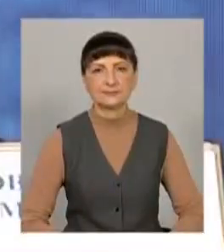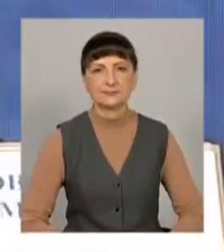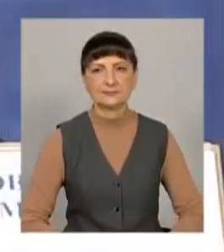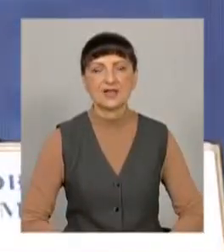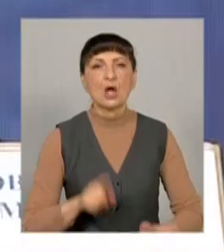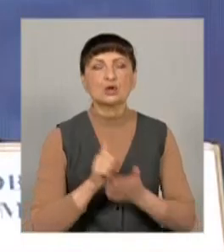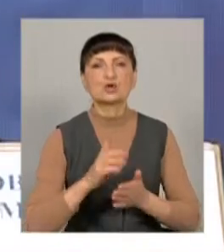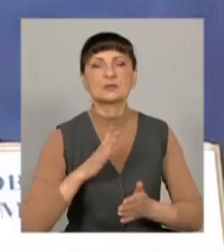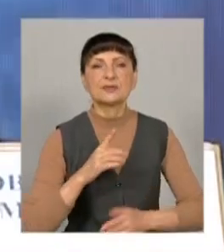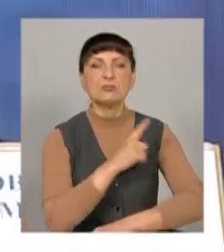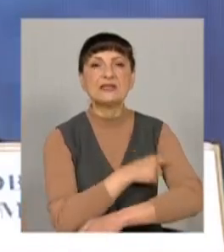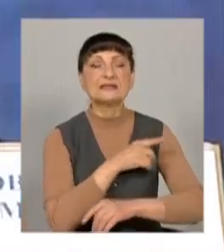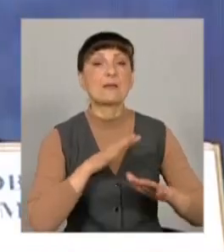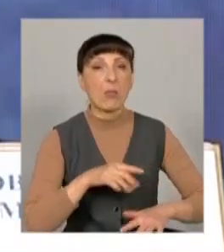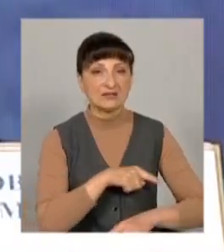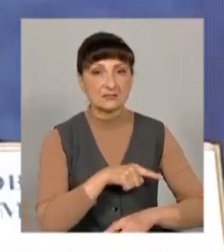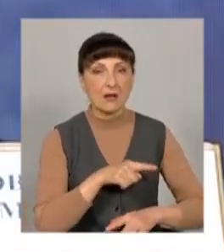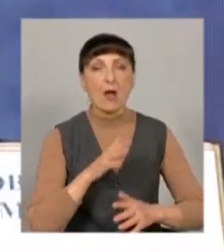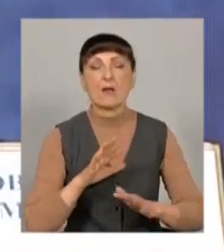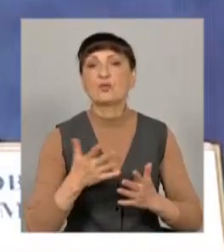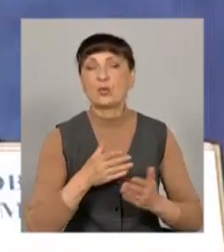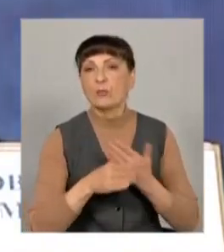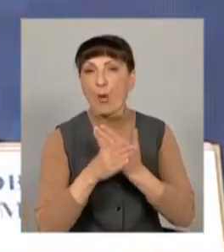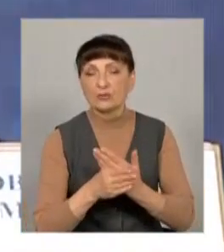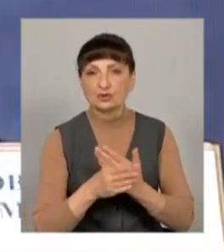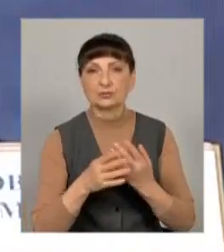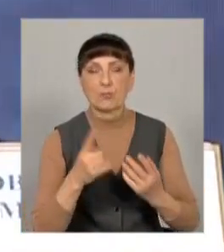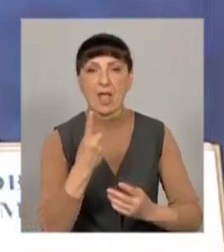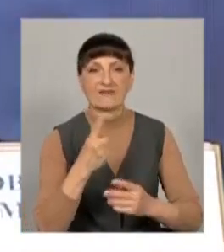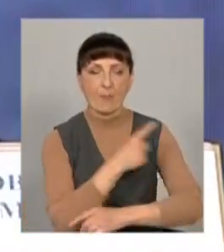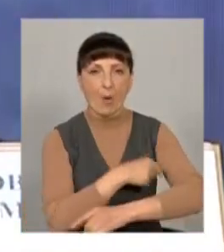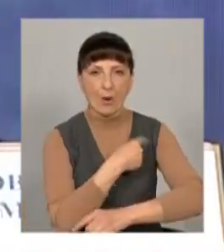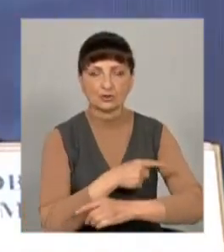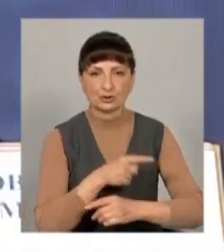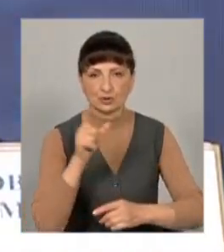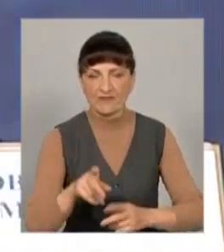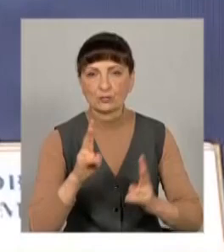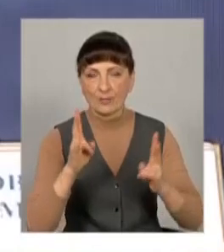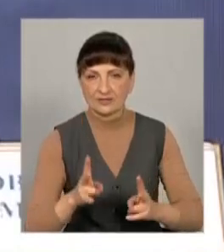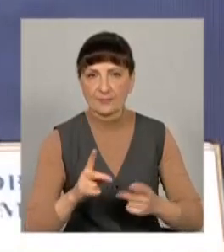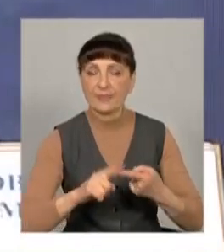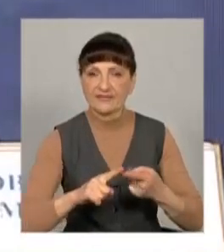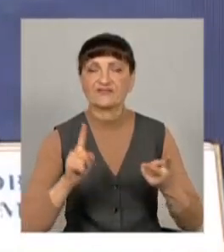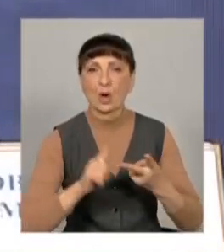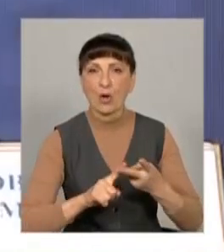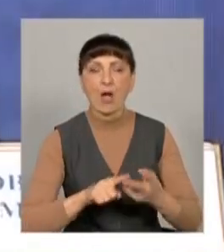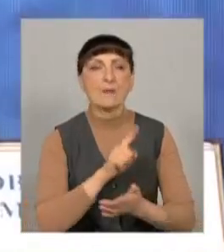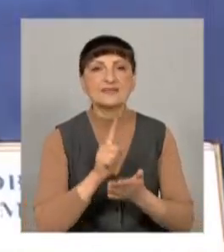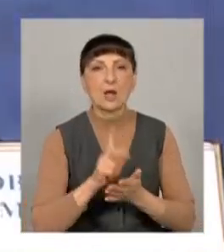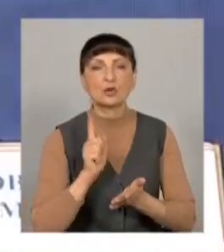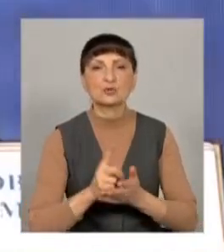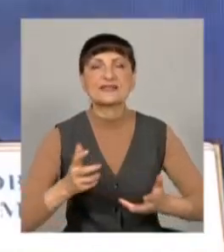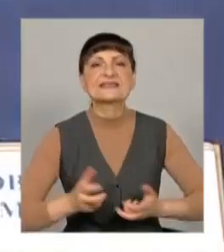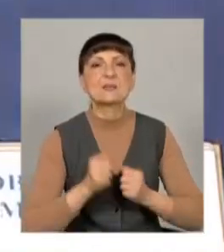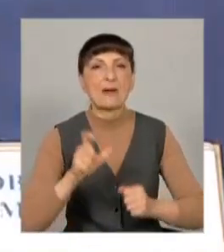Должен быть медицинский пункт, где можно будет оказать первую медицинскую помощь пострадавшим. Второе, это обязательно должны быть